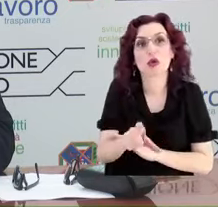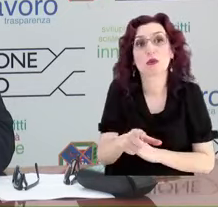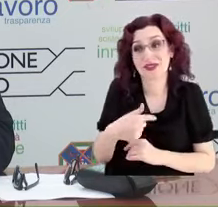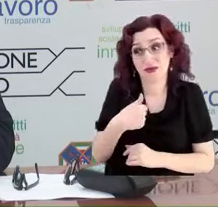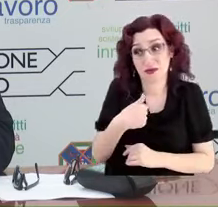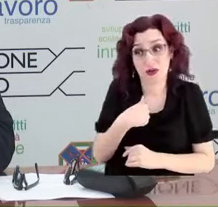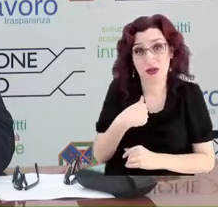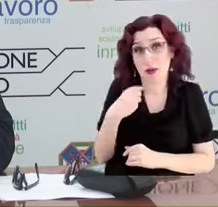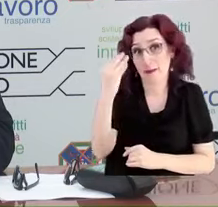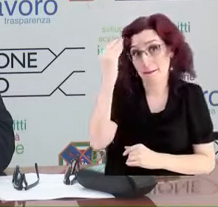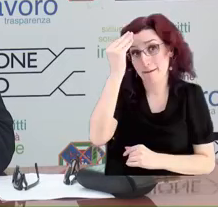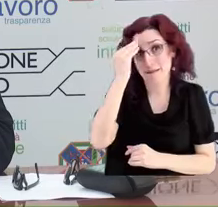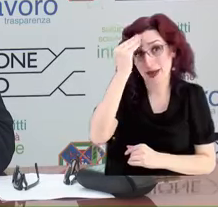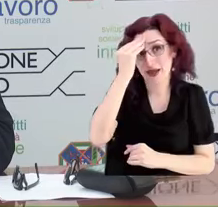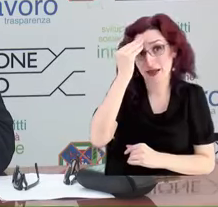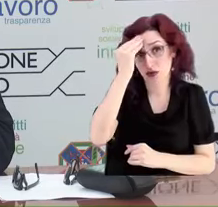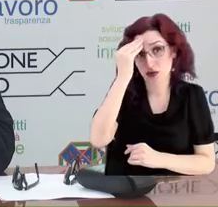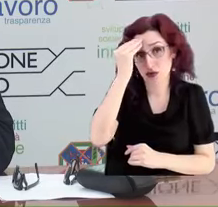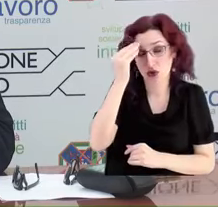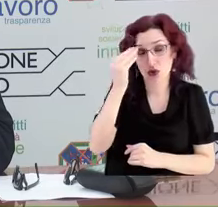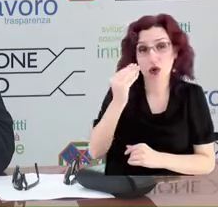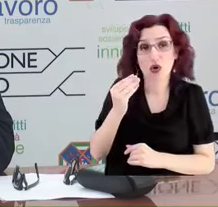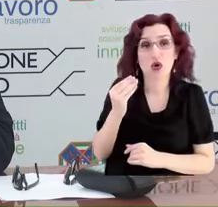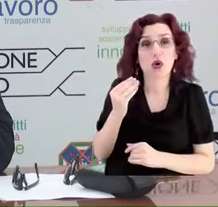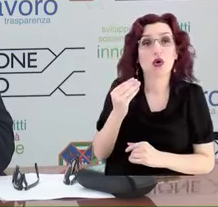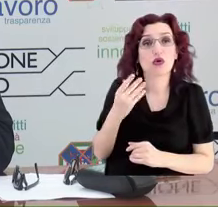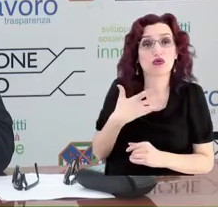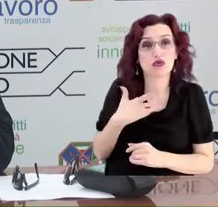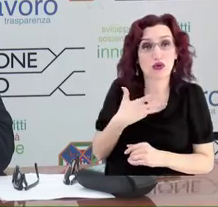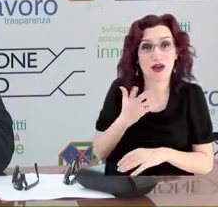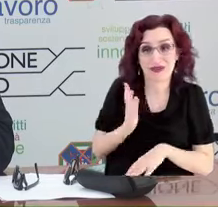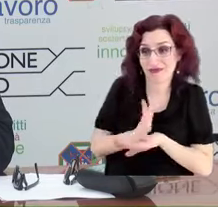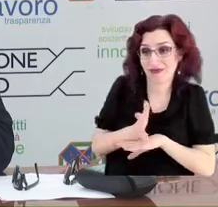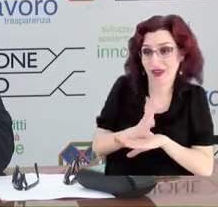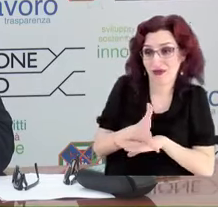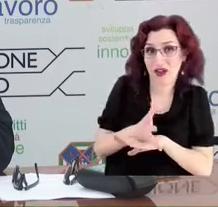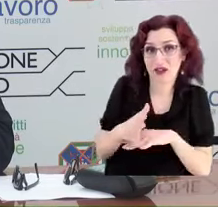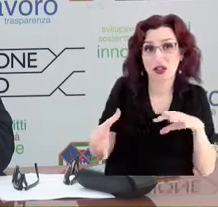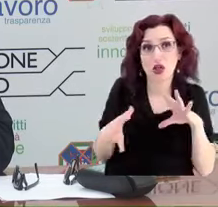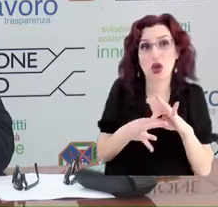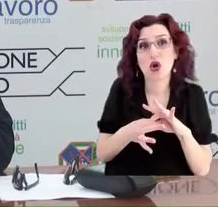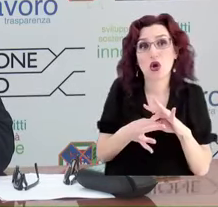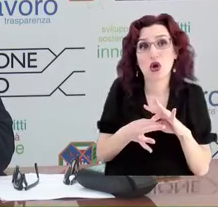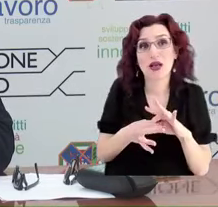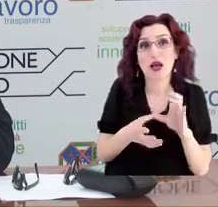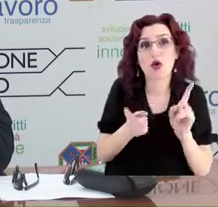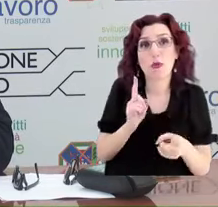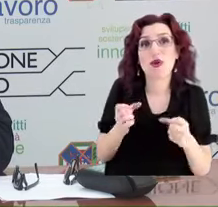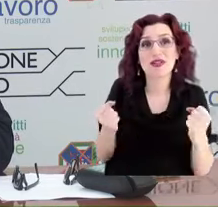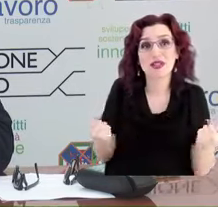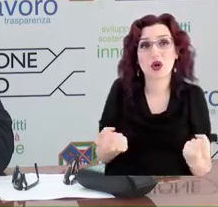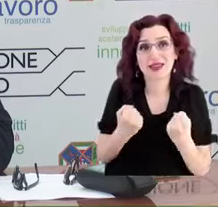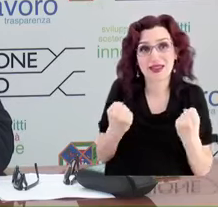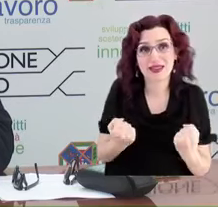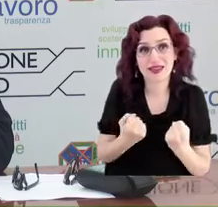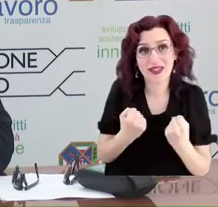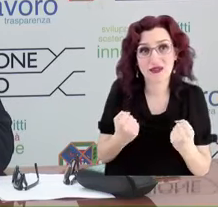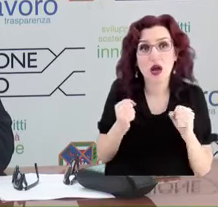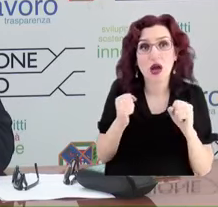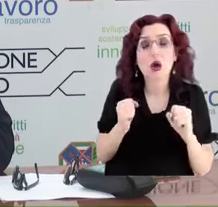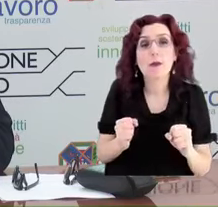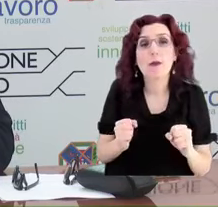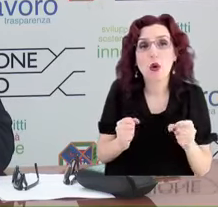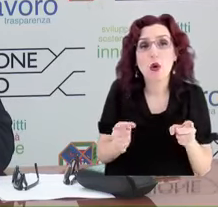su questi provvedimenti collegati alle politiche attive ci possa essere anche una sorta di momento seminariale se voi lo volete